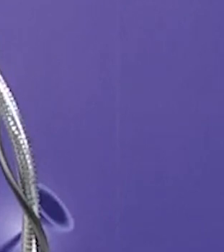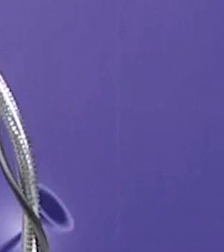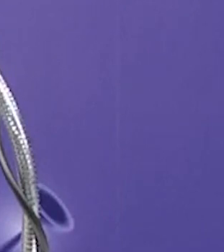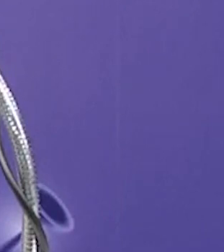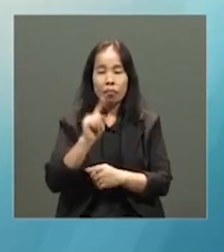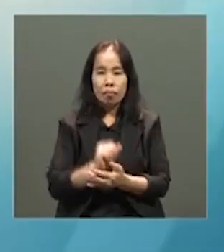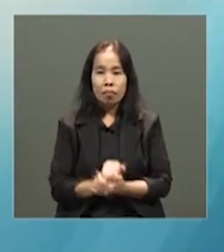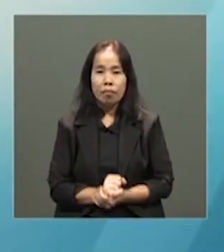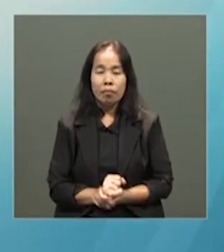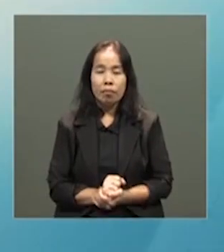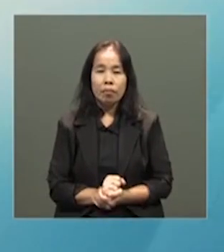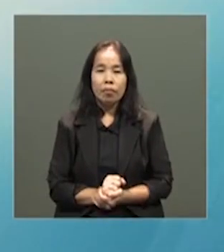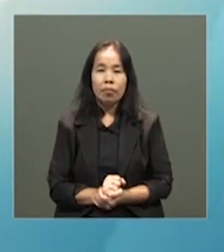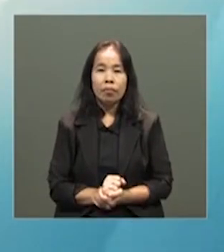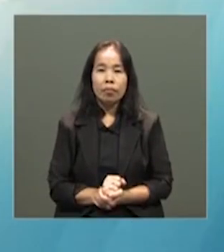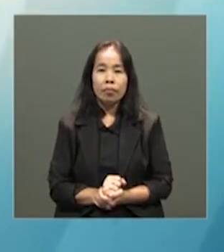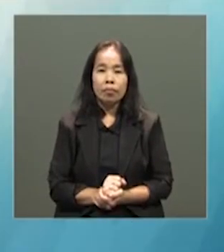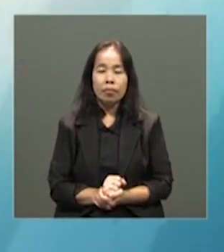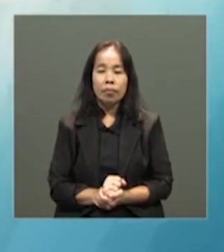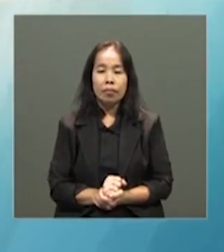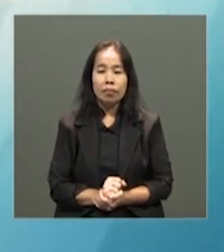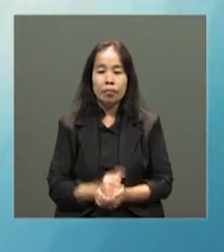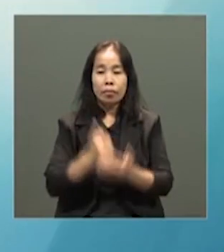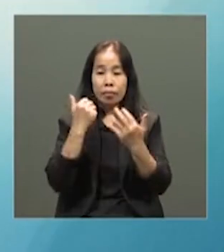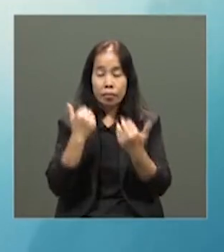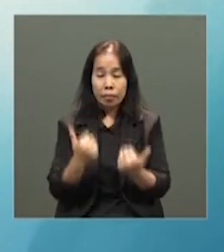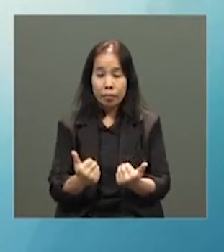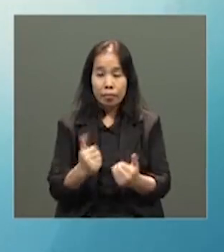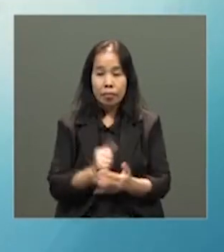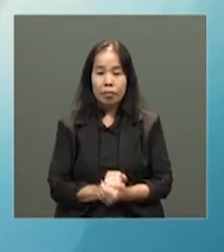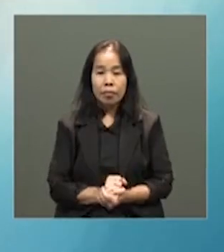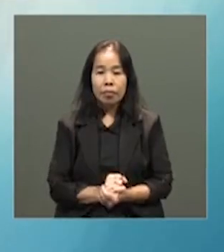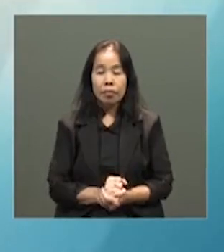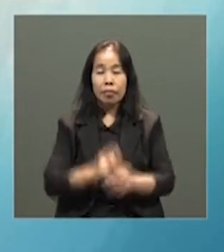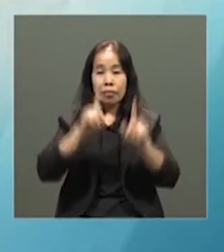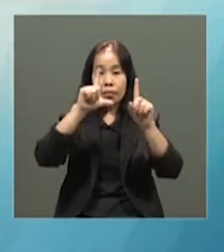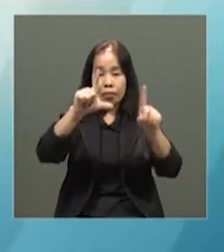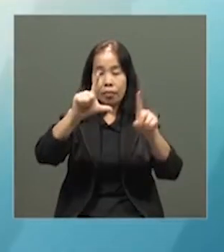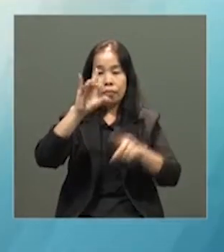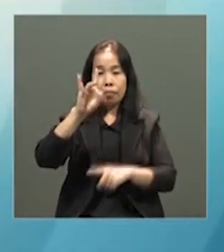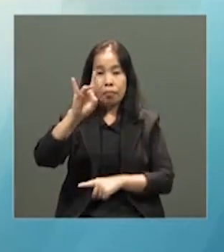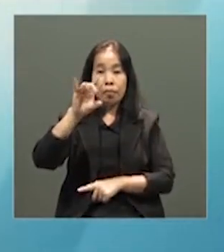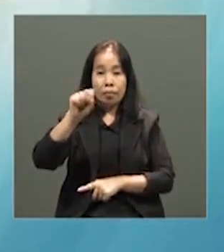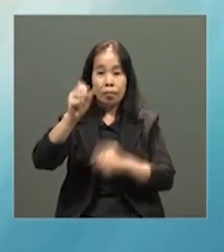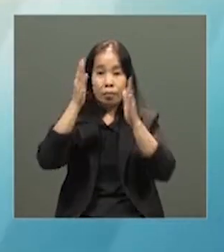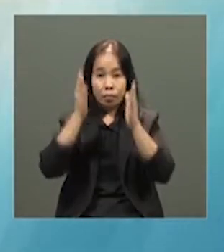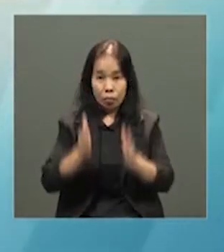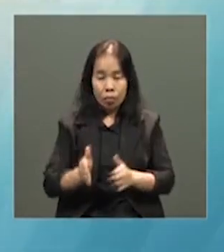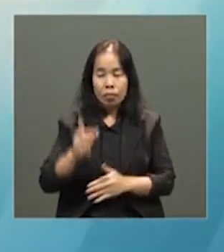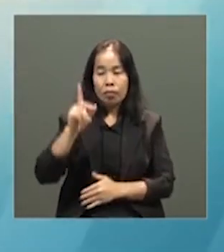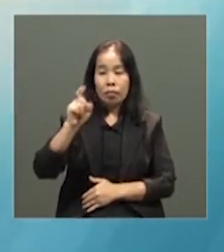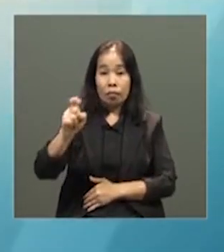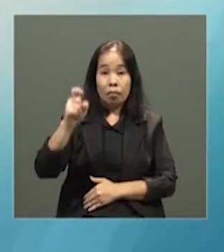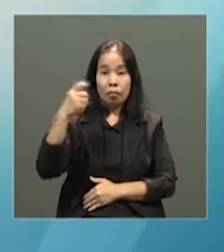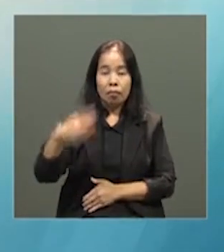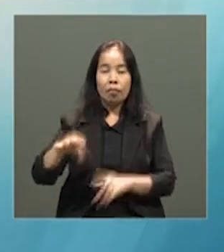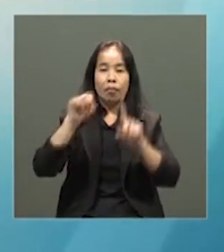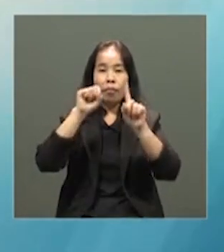ครับ ไปดูสถานการณ์แพร่ระบาดเชื้อโควิด-19 ในต่างประเทศพบผู้ป่วยยืนยั